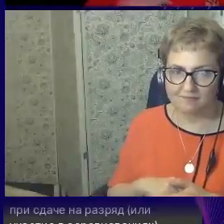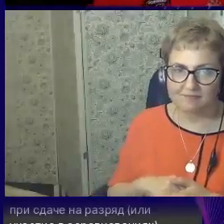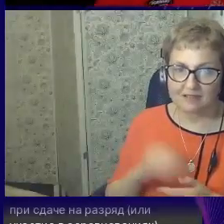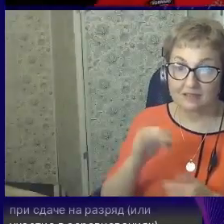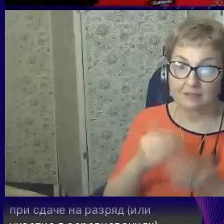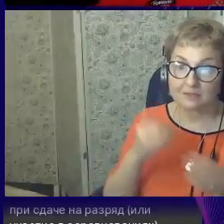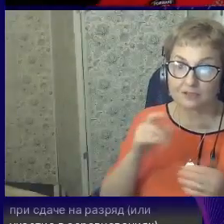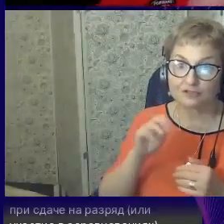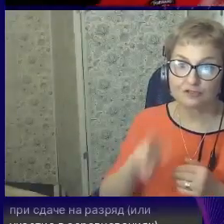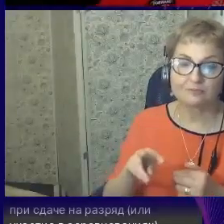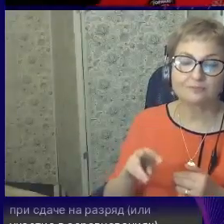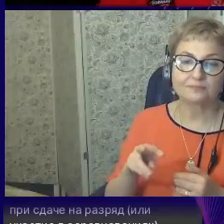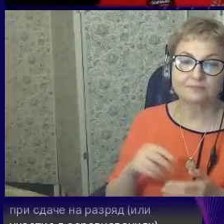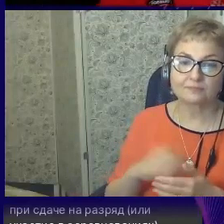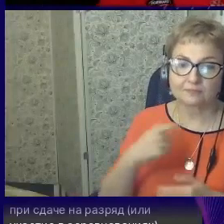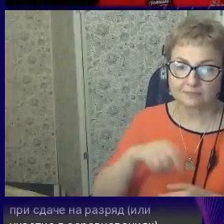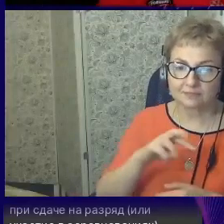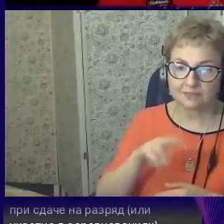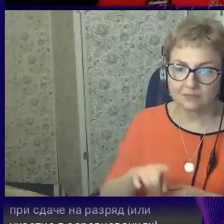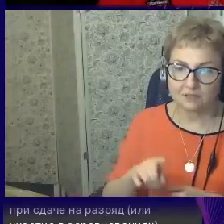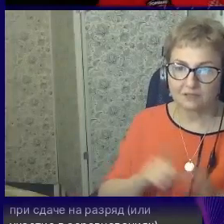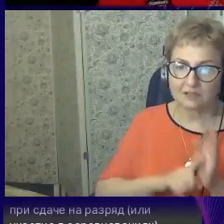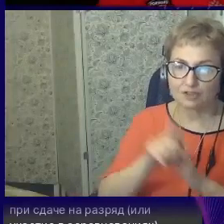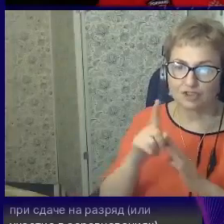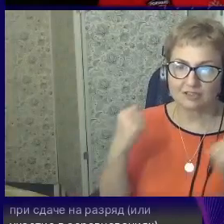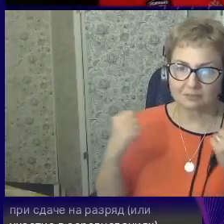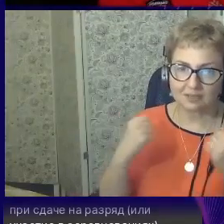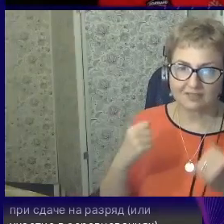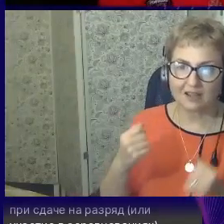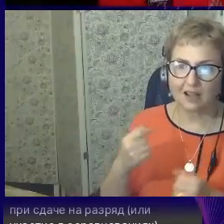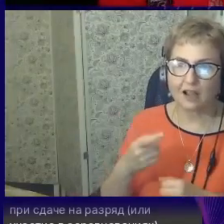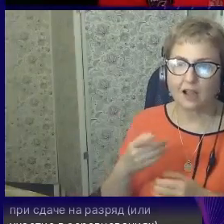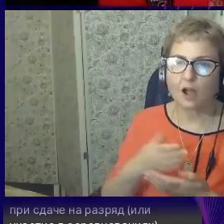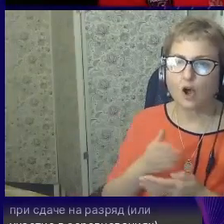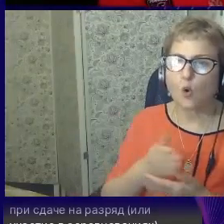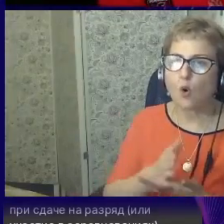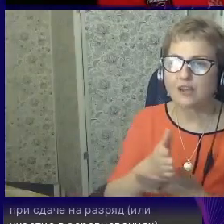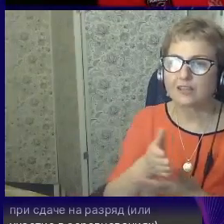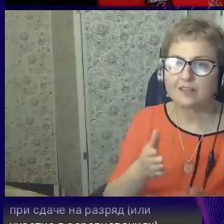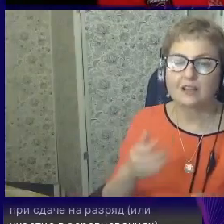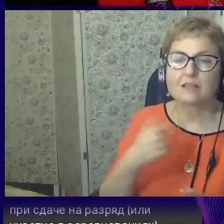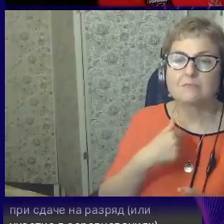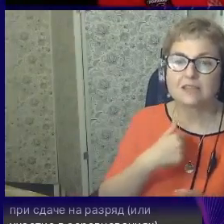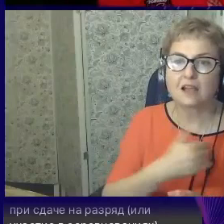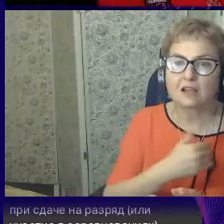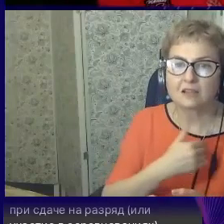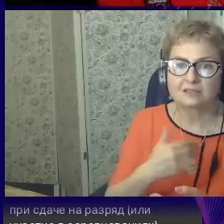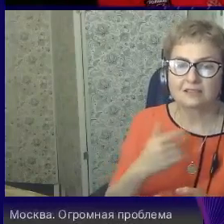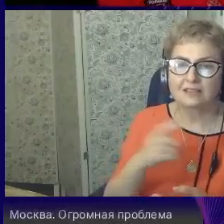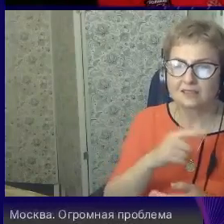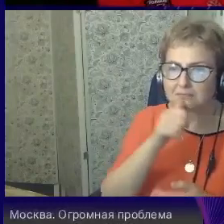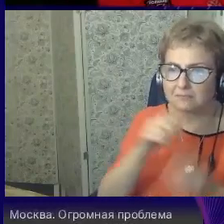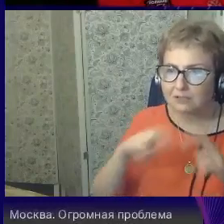Ну и прежде чем мы начинали спортивное ориентирование с ребятами, мне хотелось тоже их